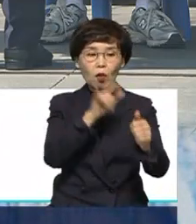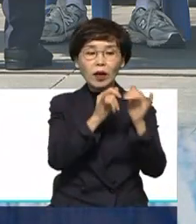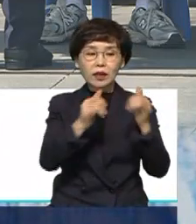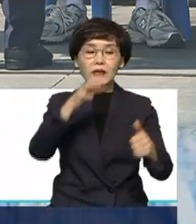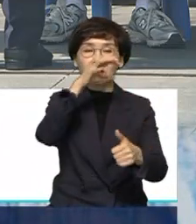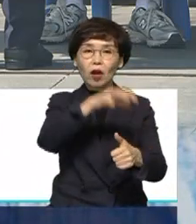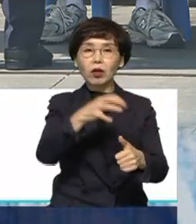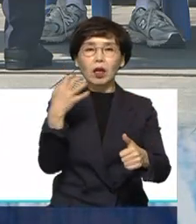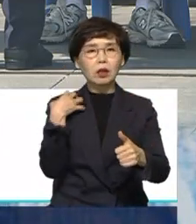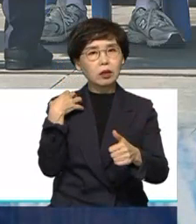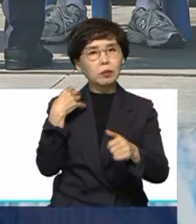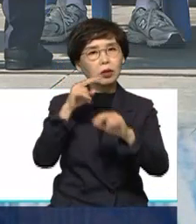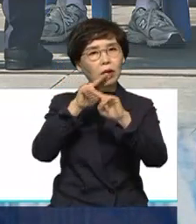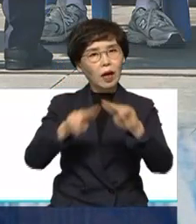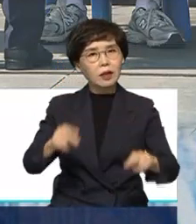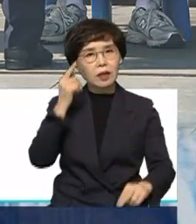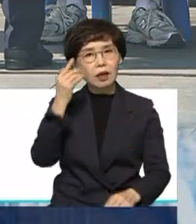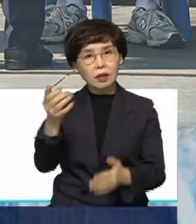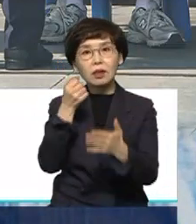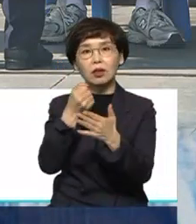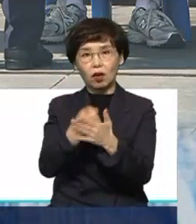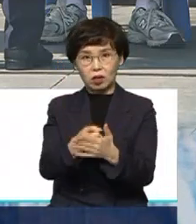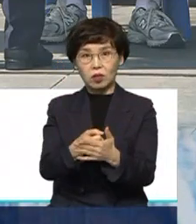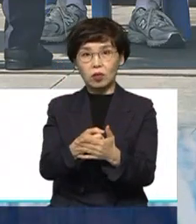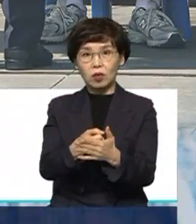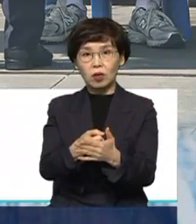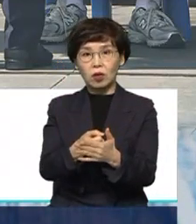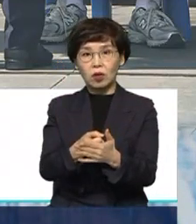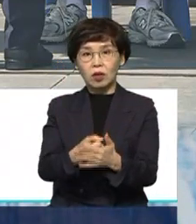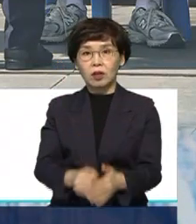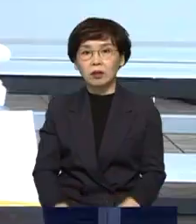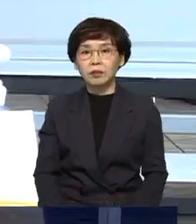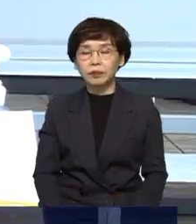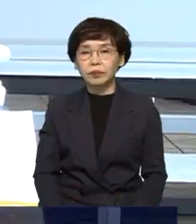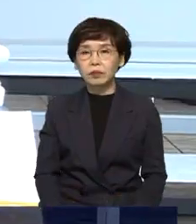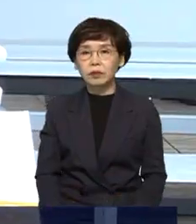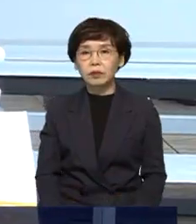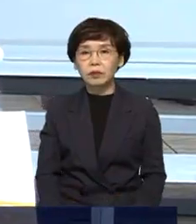격리 의무를 해제할지 결정합니다. 박지영 기자입니다.